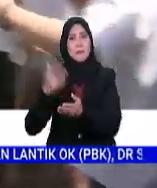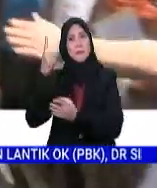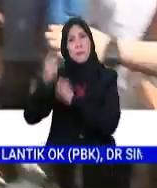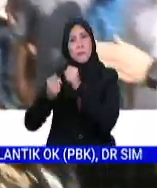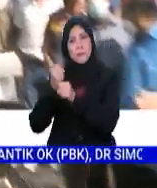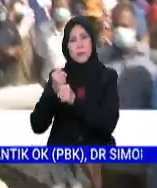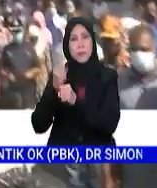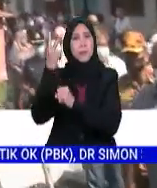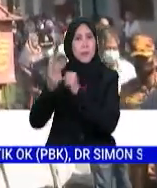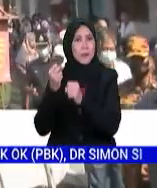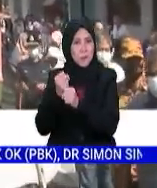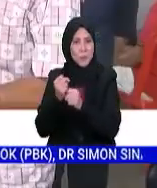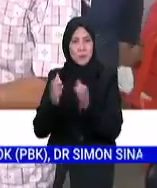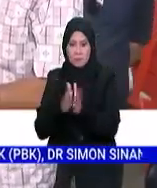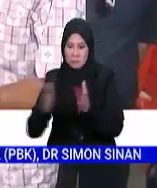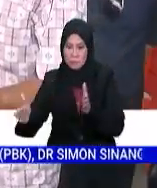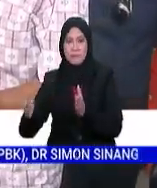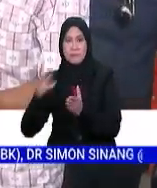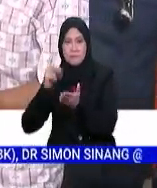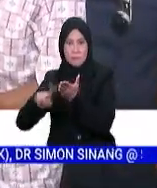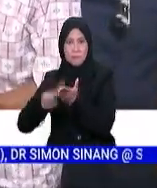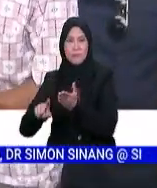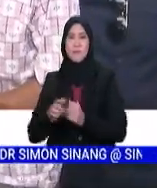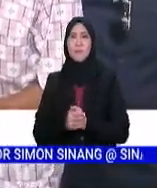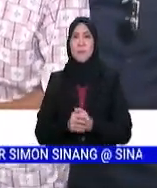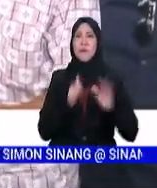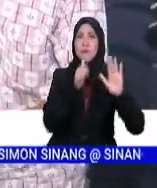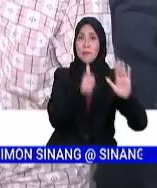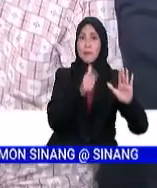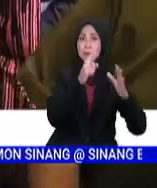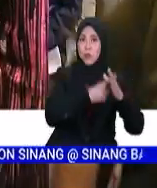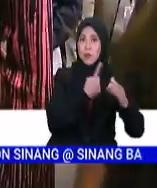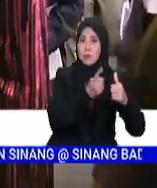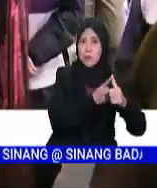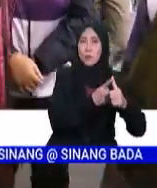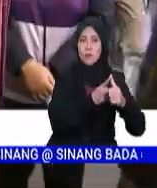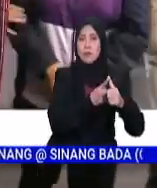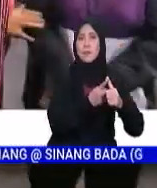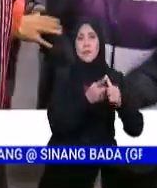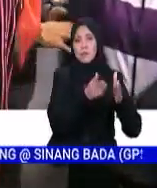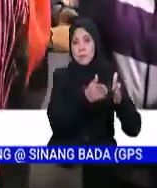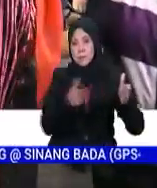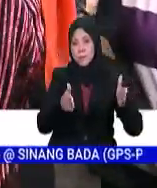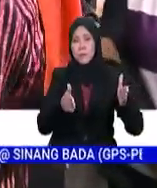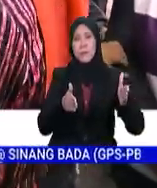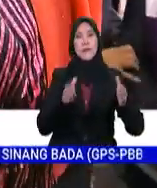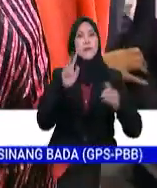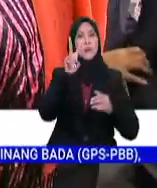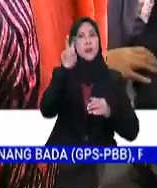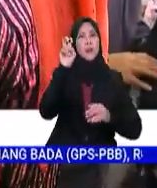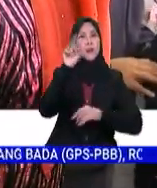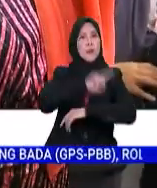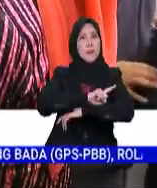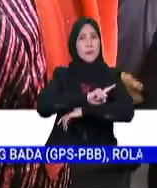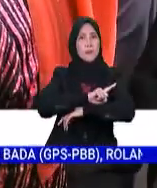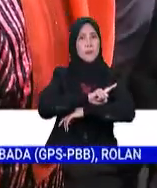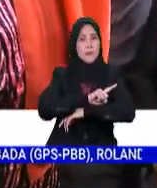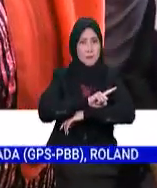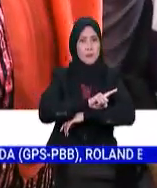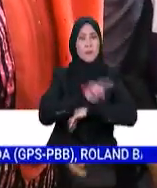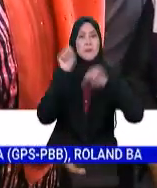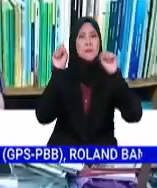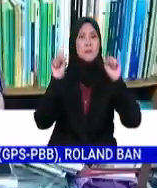setahun ataupun 2 tahun. Jadi 6 bulan pertama merangkumi hampir 200 hari.